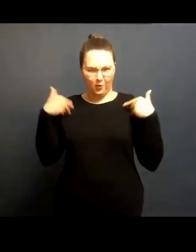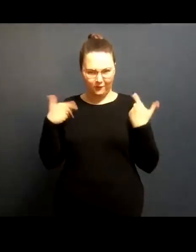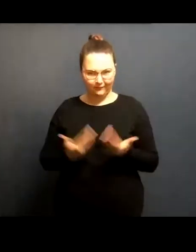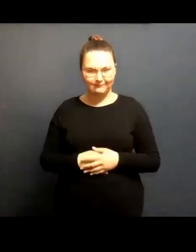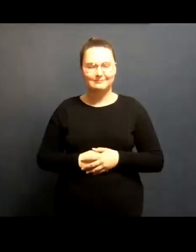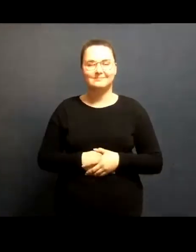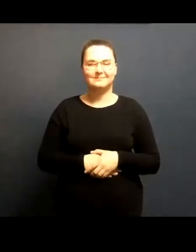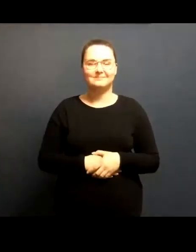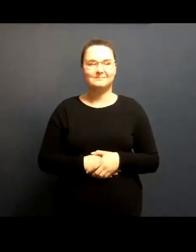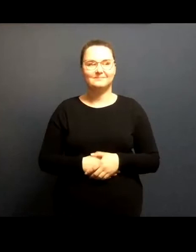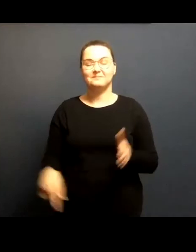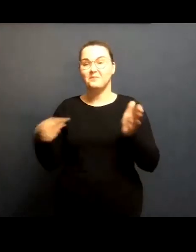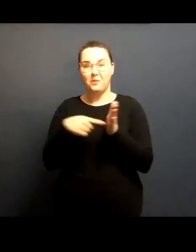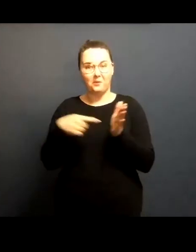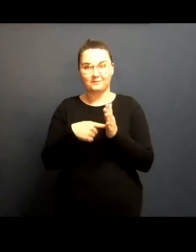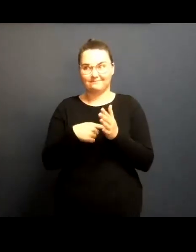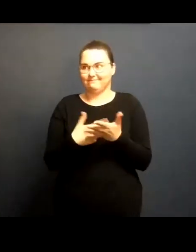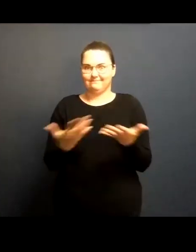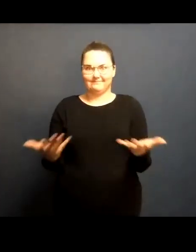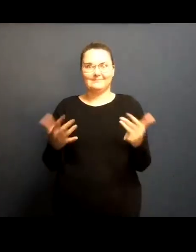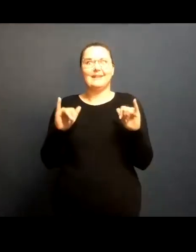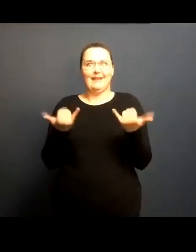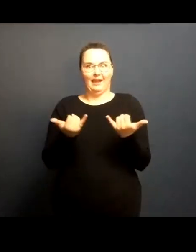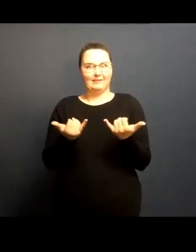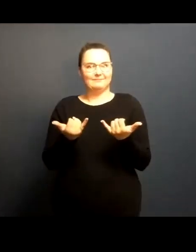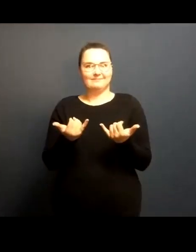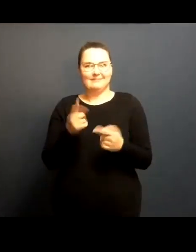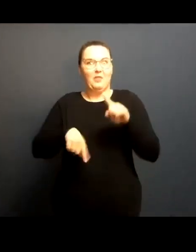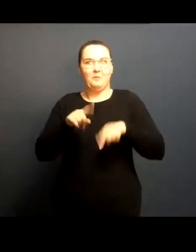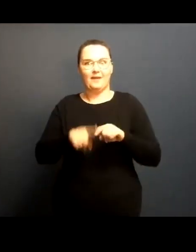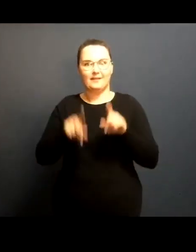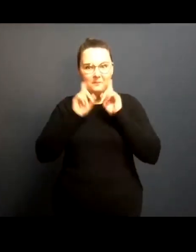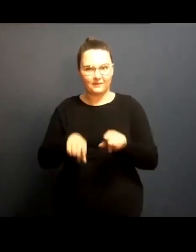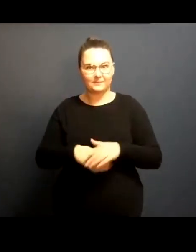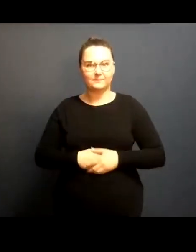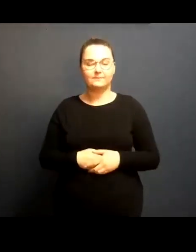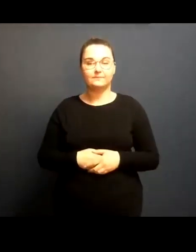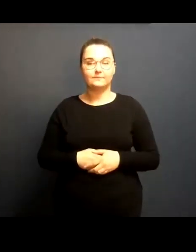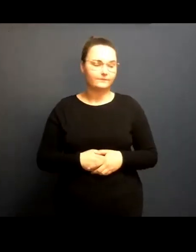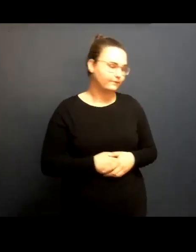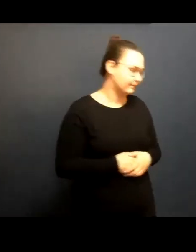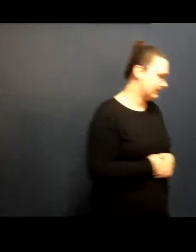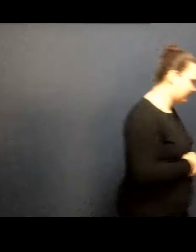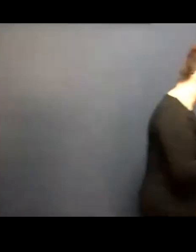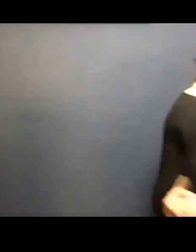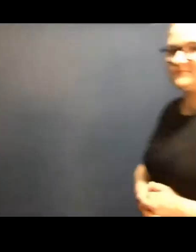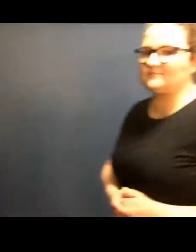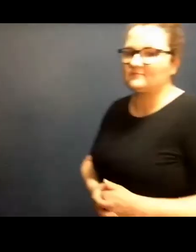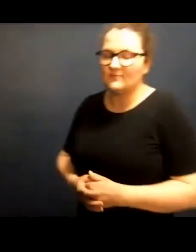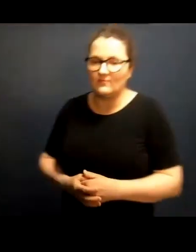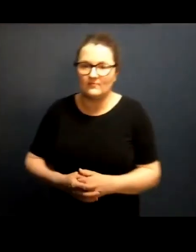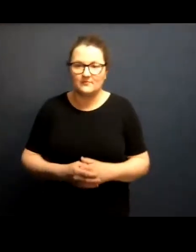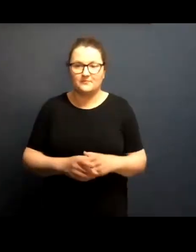że robi coś, co nie mieści się w jego normie. No i takie badanie całkiem niedawne, ponieważ tuż przed